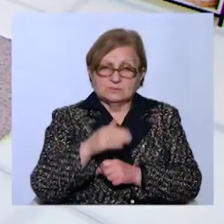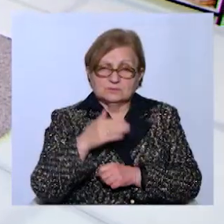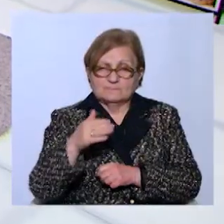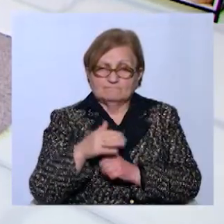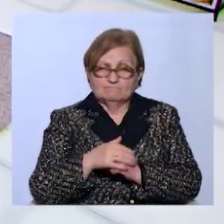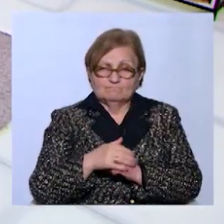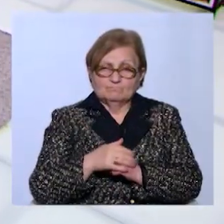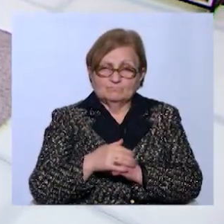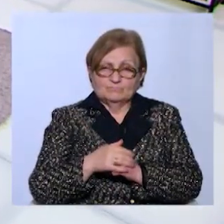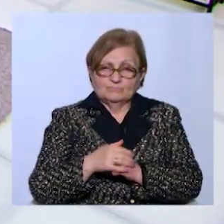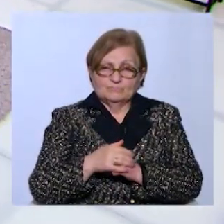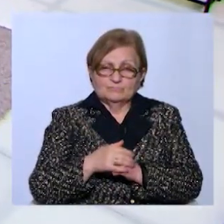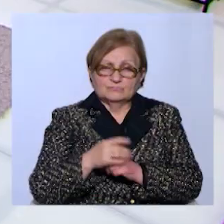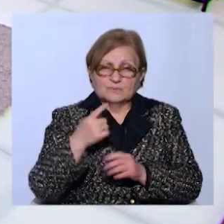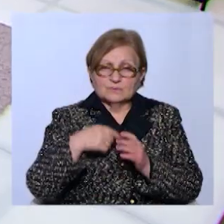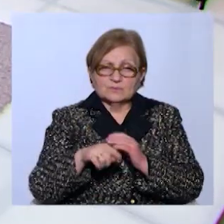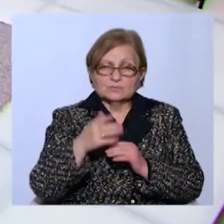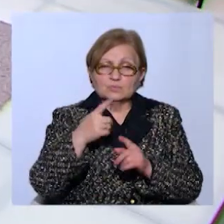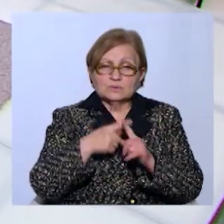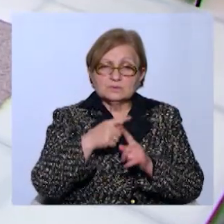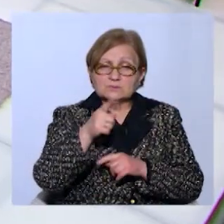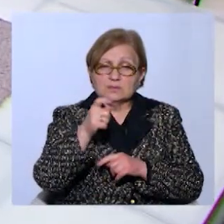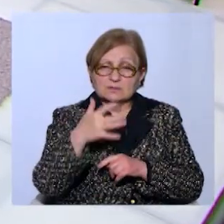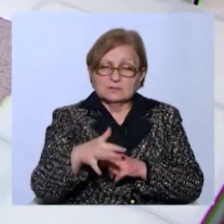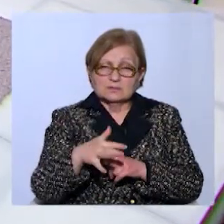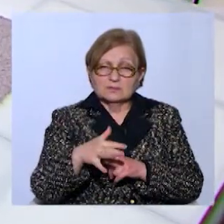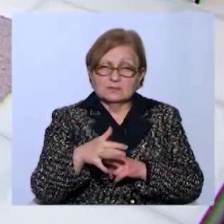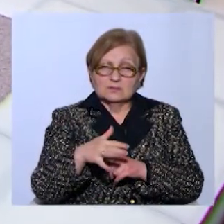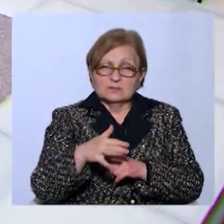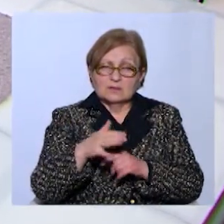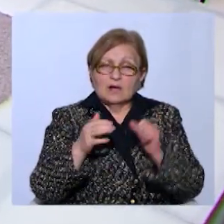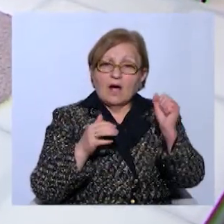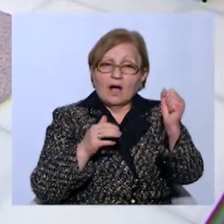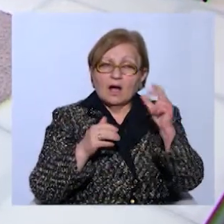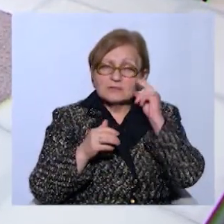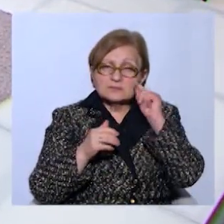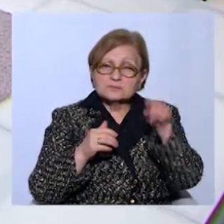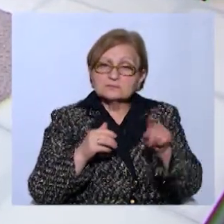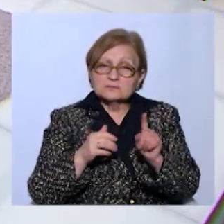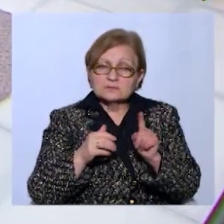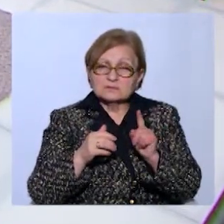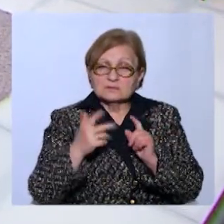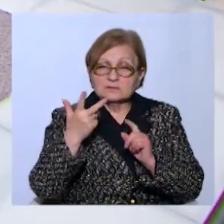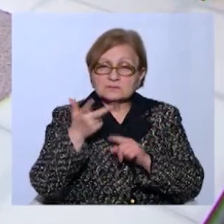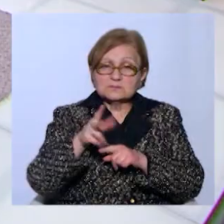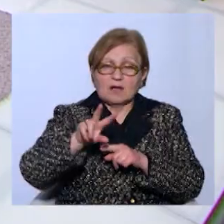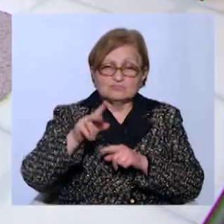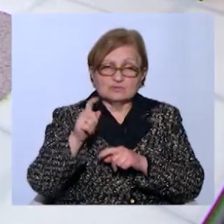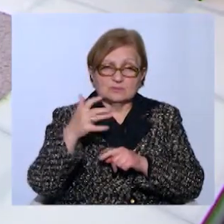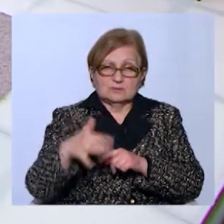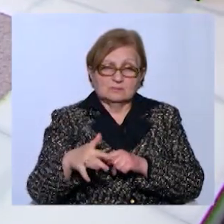იმუშავეთ. 150. ესე იგი x-ი თუ 150-ია, მაშინ ჩვენი არიცხვი რა გამოსულა? 3 ჯერ